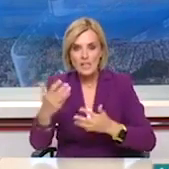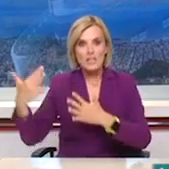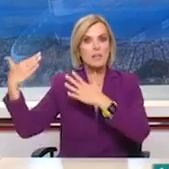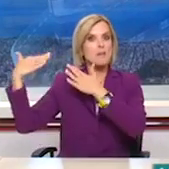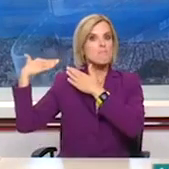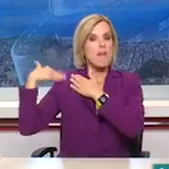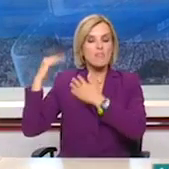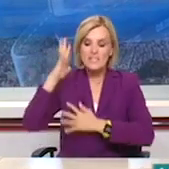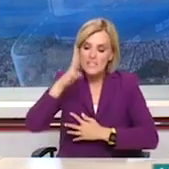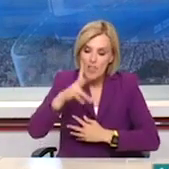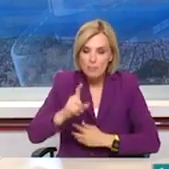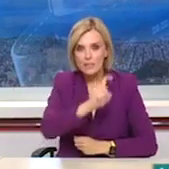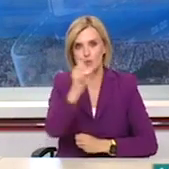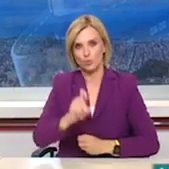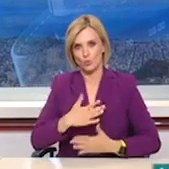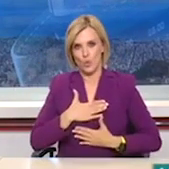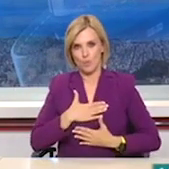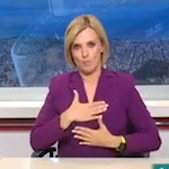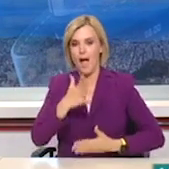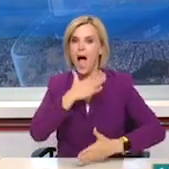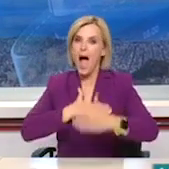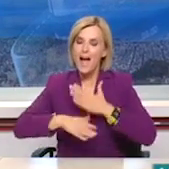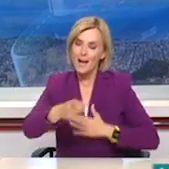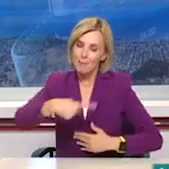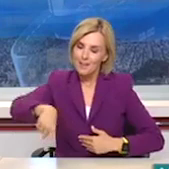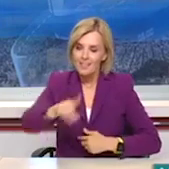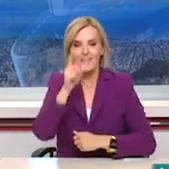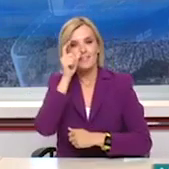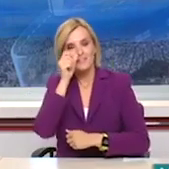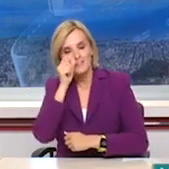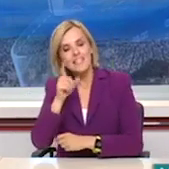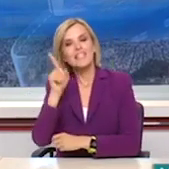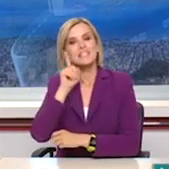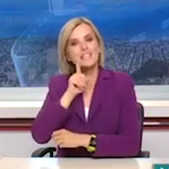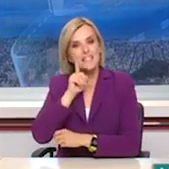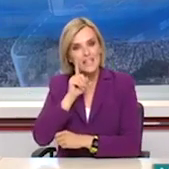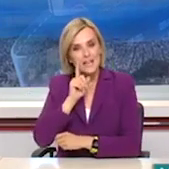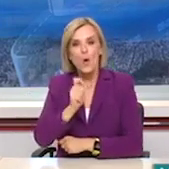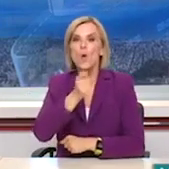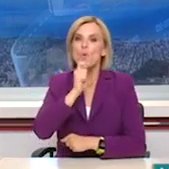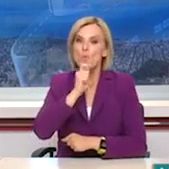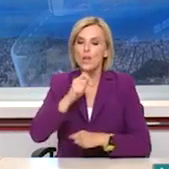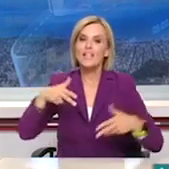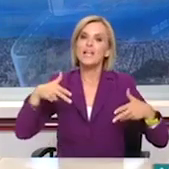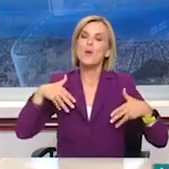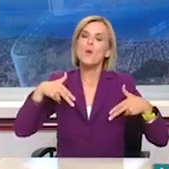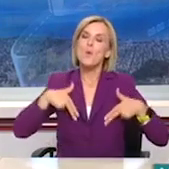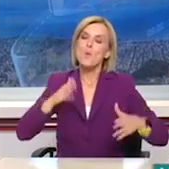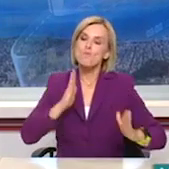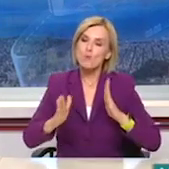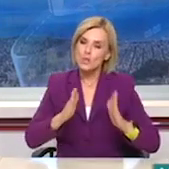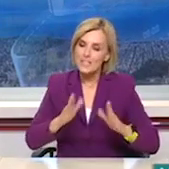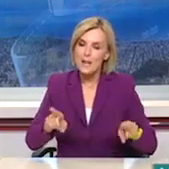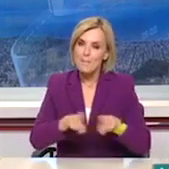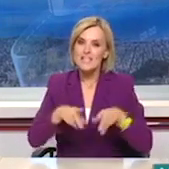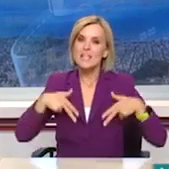υπεύθυνοι στην καθημερινότητά μας. Αγαπητοί μου συμπολίτες, κυρίες και κύριοι, από την πολιτική προστασία και από το φιλόξενο Υπουργείο